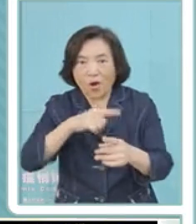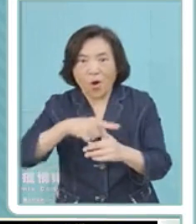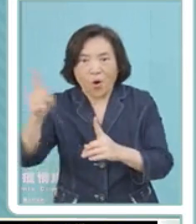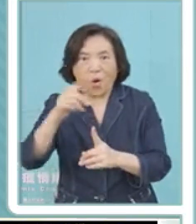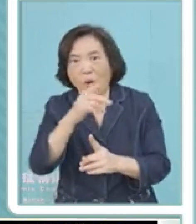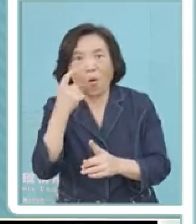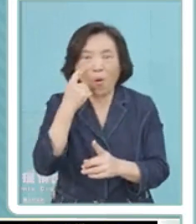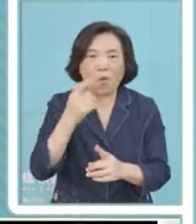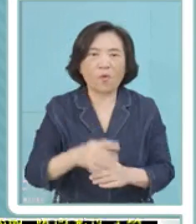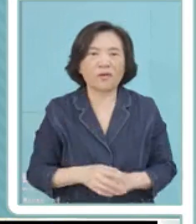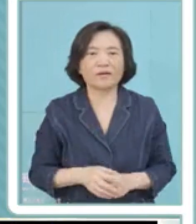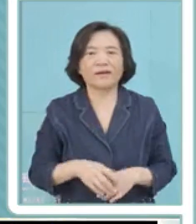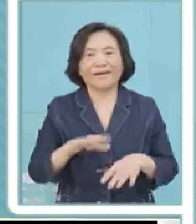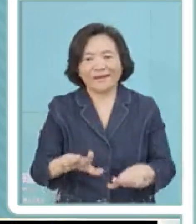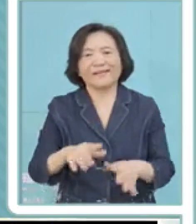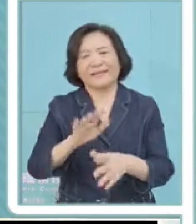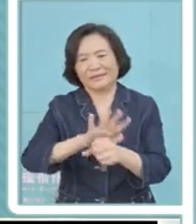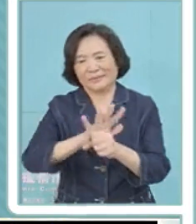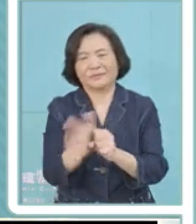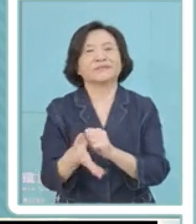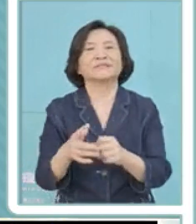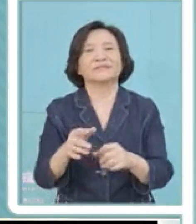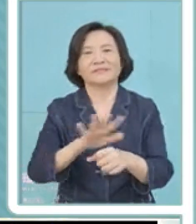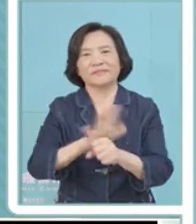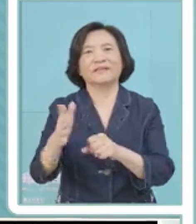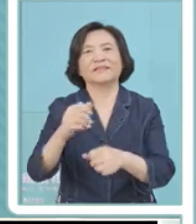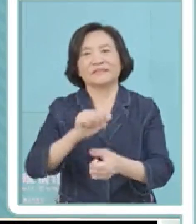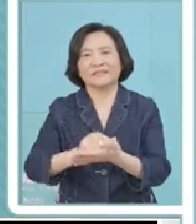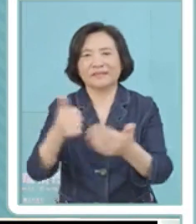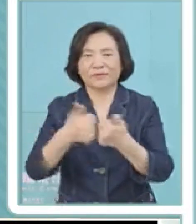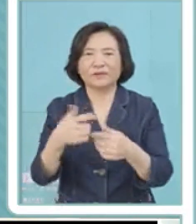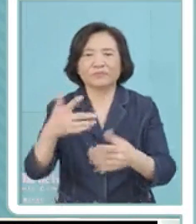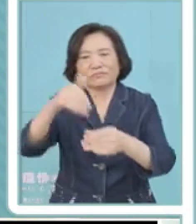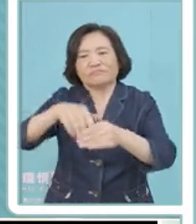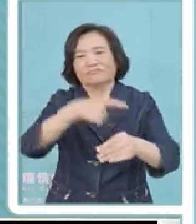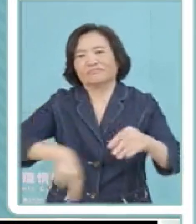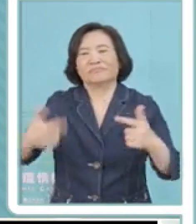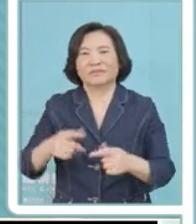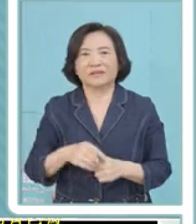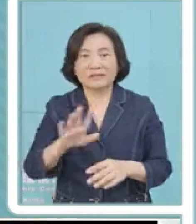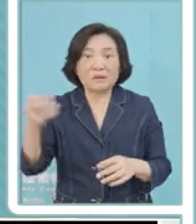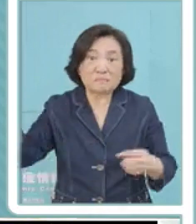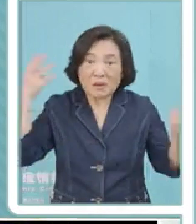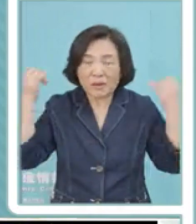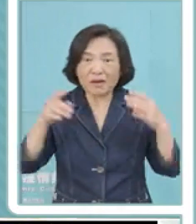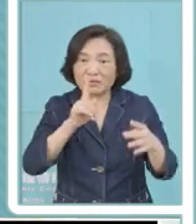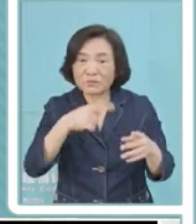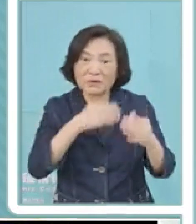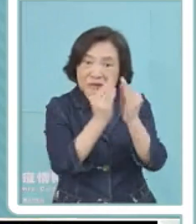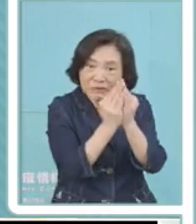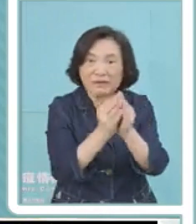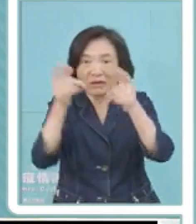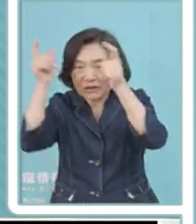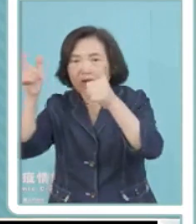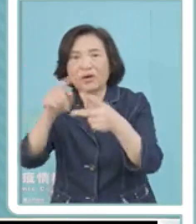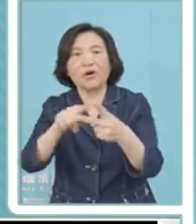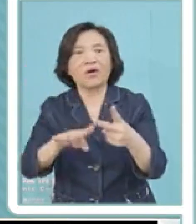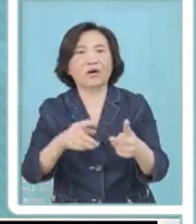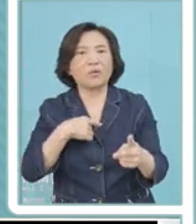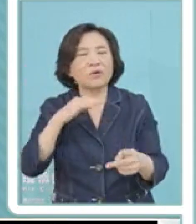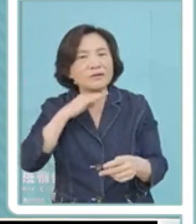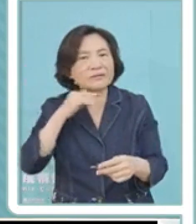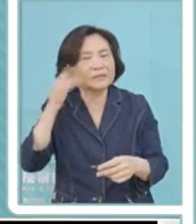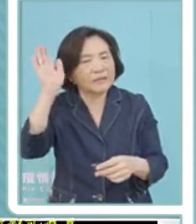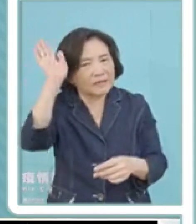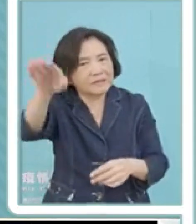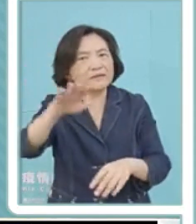这是防疫记者会的哈，不是选战记者会。不过是这样，目前已经传出我要选桃园跟高雄了。我相信在未